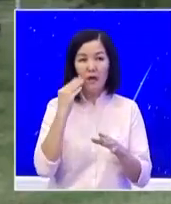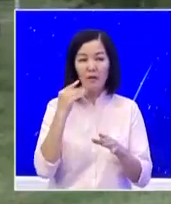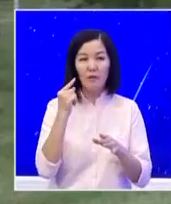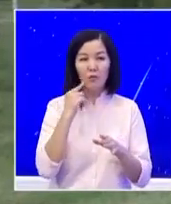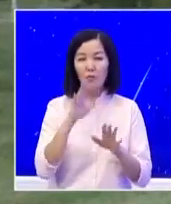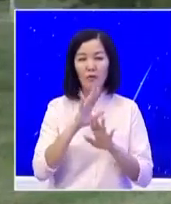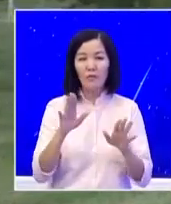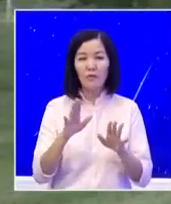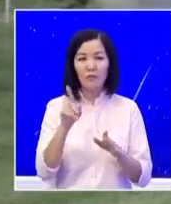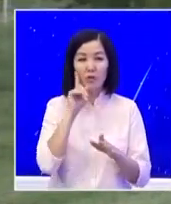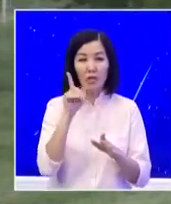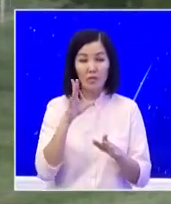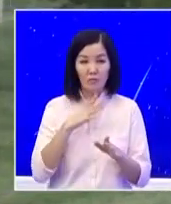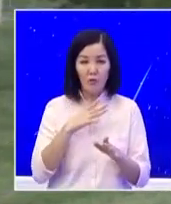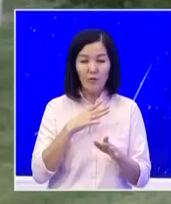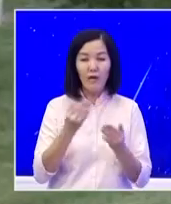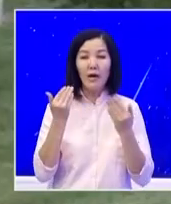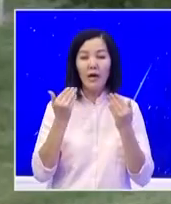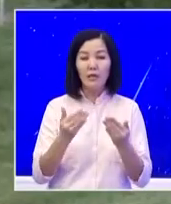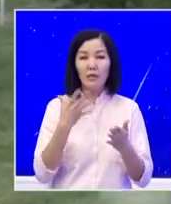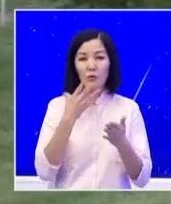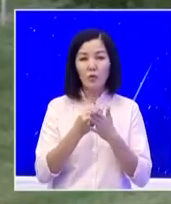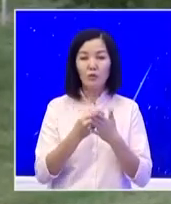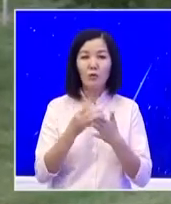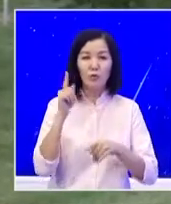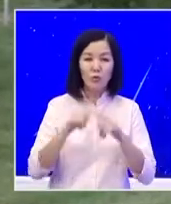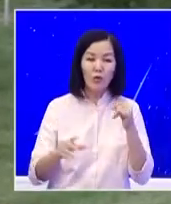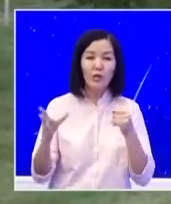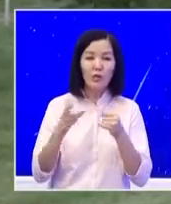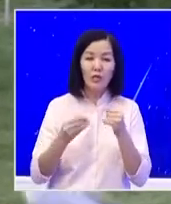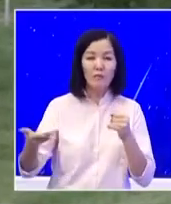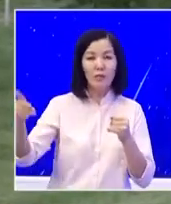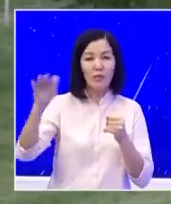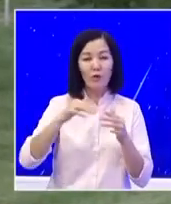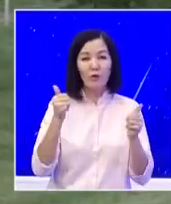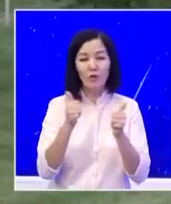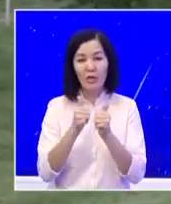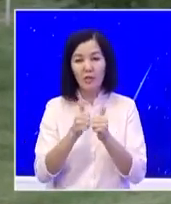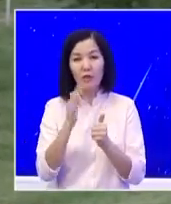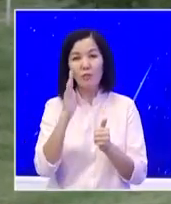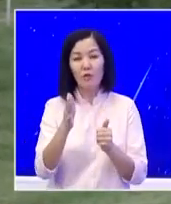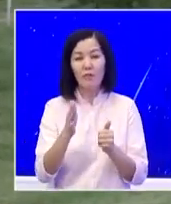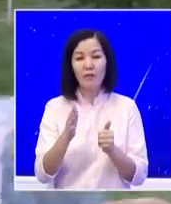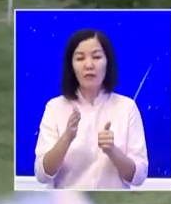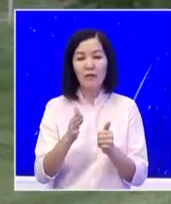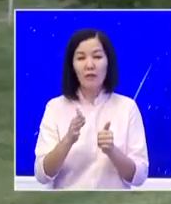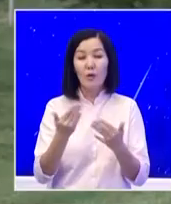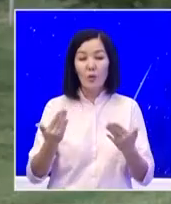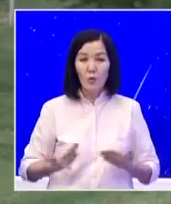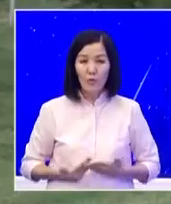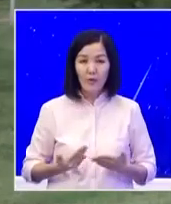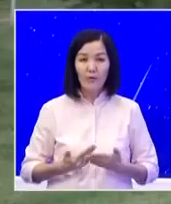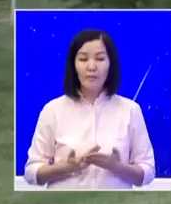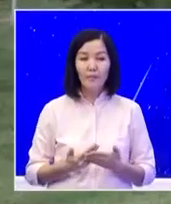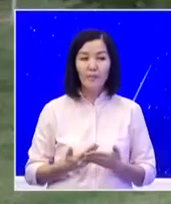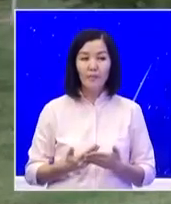жастығым сол жерде өтті. Мен ол жерден қадырдай дос таптым, мен ол жерден Тұмандырбайдай дос таптым. Алматыға өкпем жоқ, бірақ менің өмірім осы